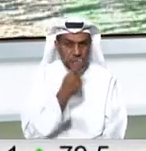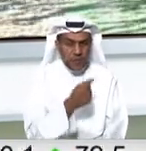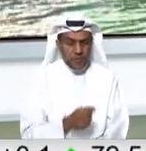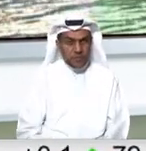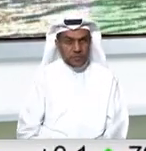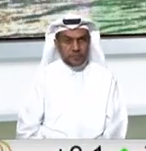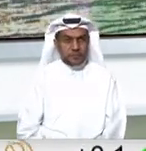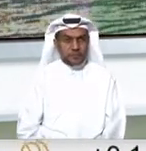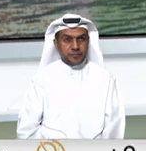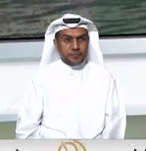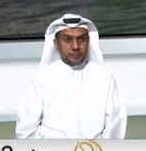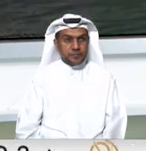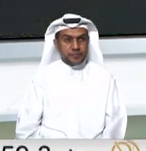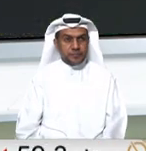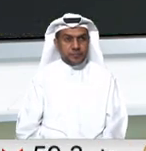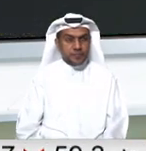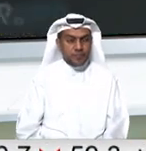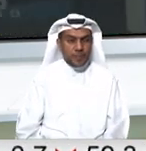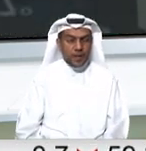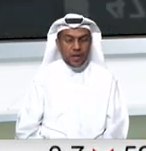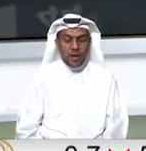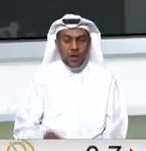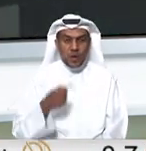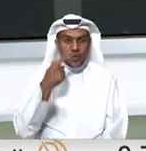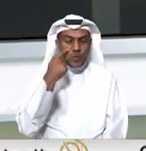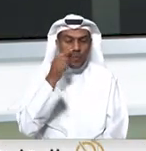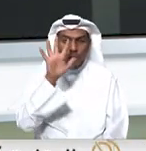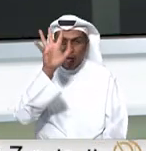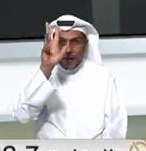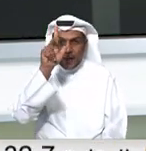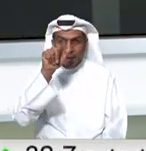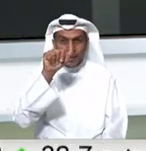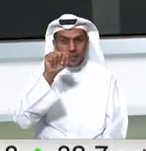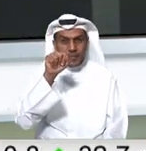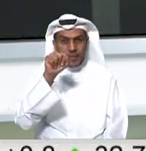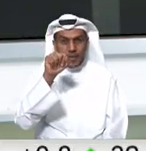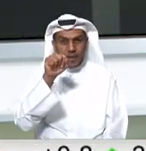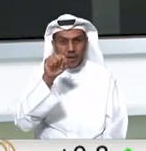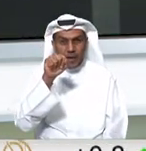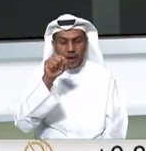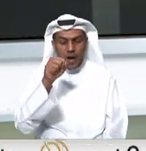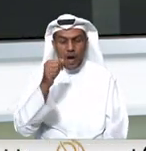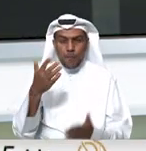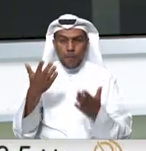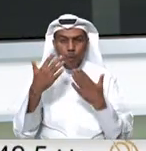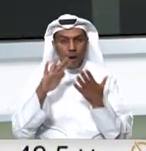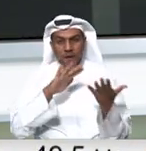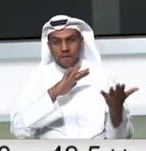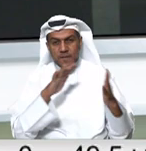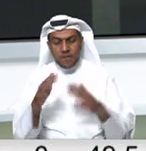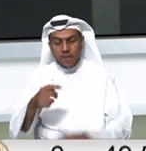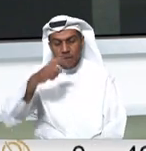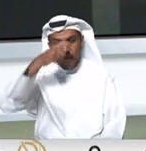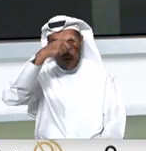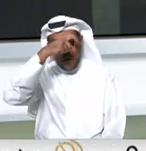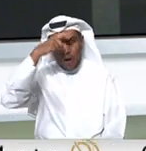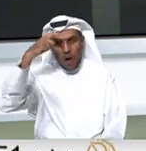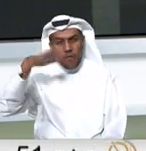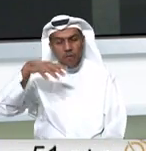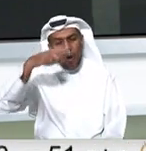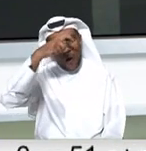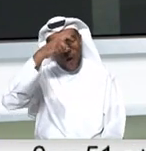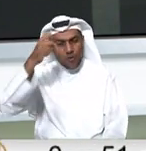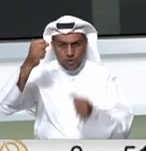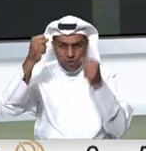الخامسه 58 دقيقه في مدينه الكويت خلال 5 ايام القادمه ان شاء الله اجواءنا حاره الى شديده الحراره